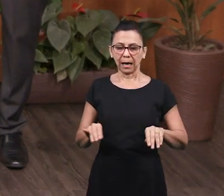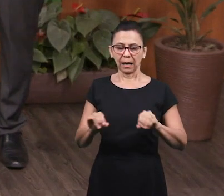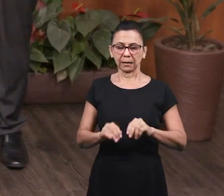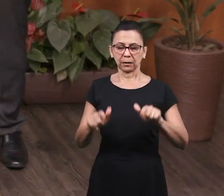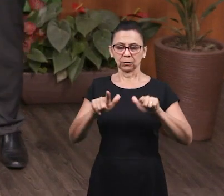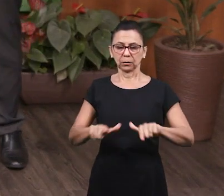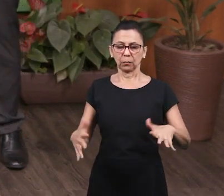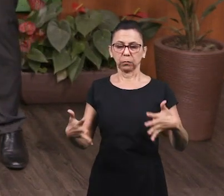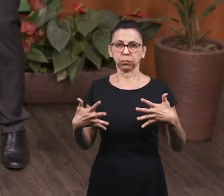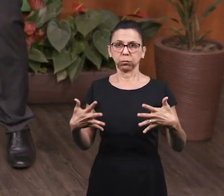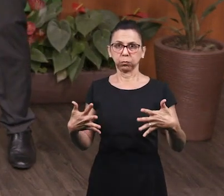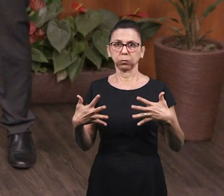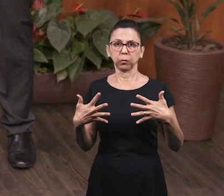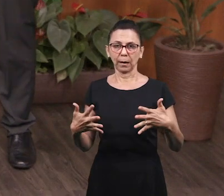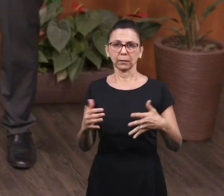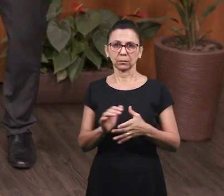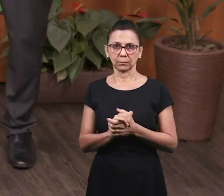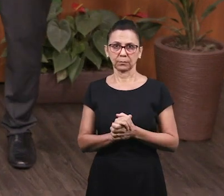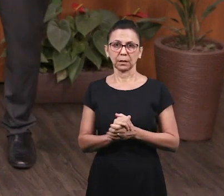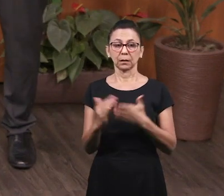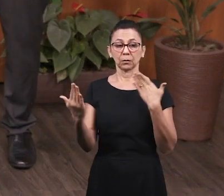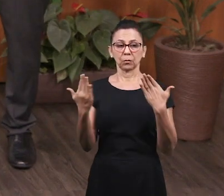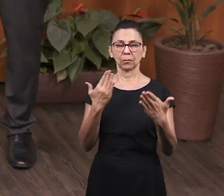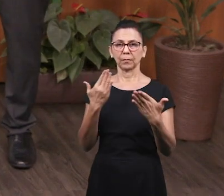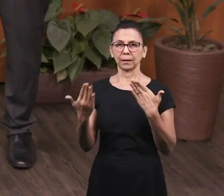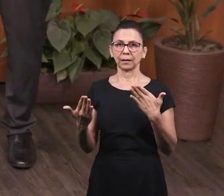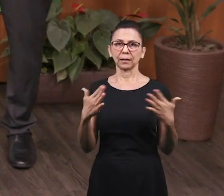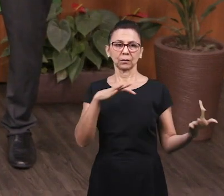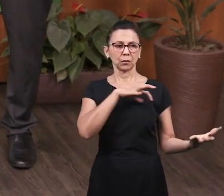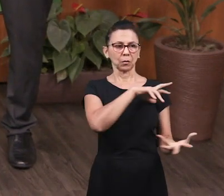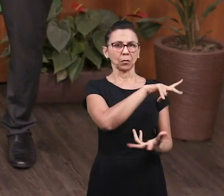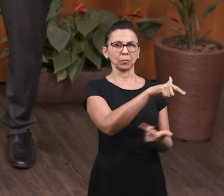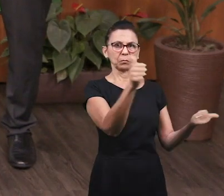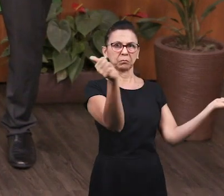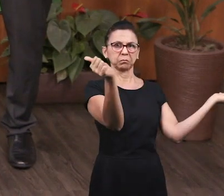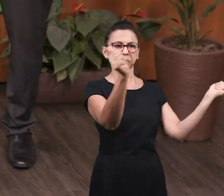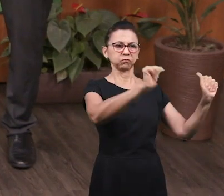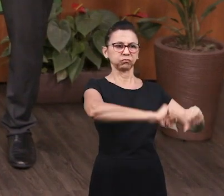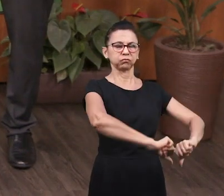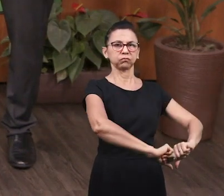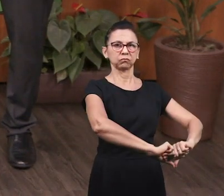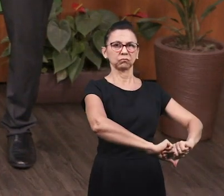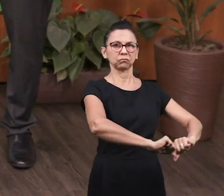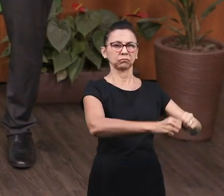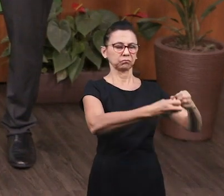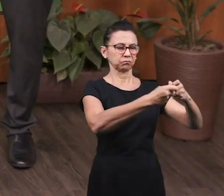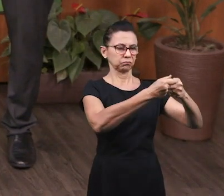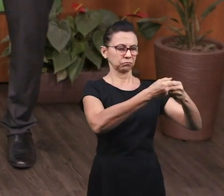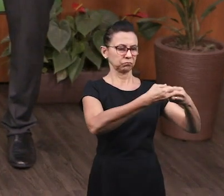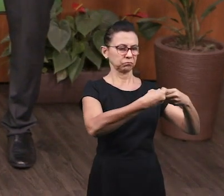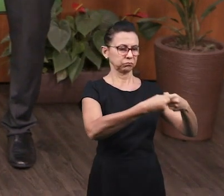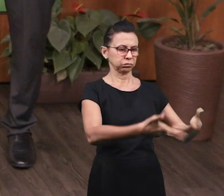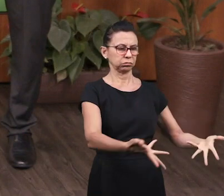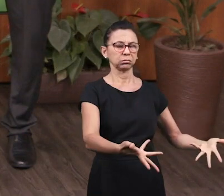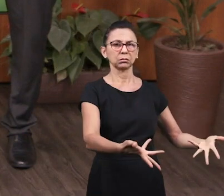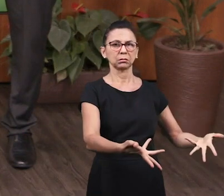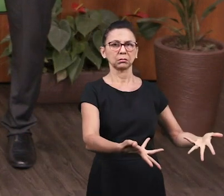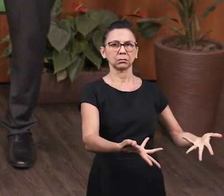sol, c'est-à-dire les sables du désert, qui parlent prophétiquement du monde qui est corrompu et qui